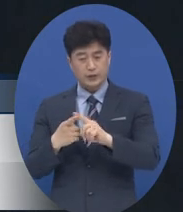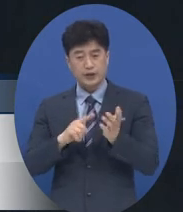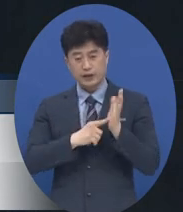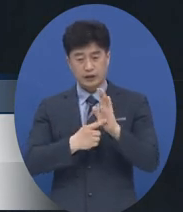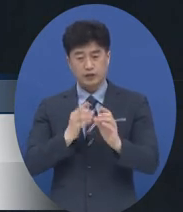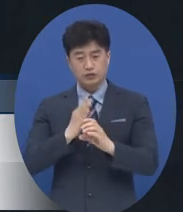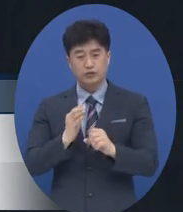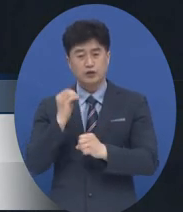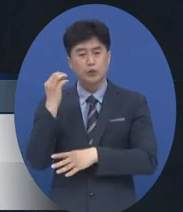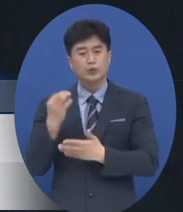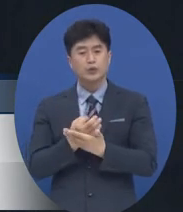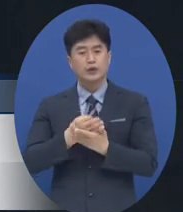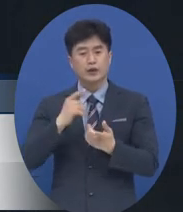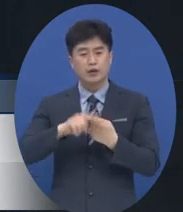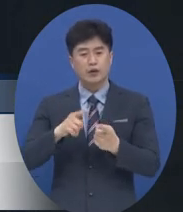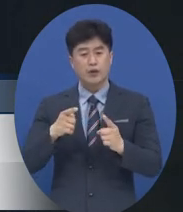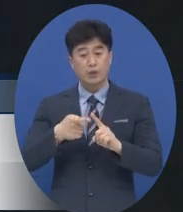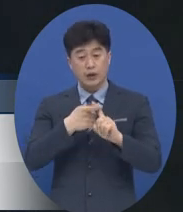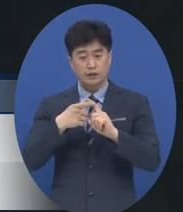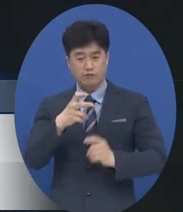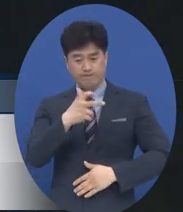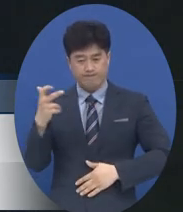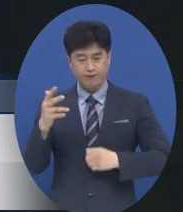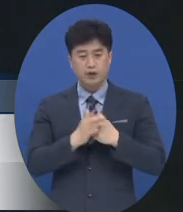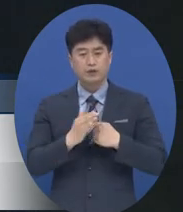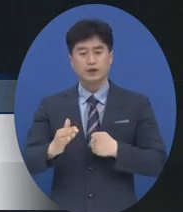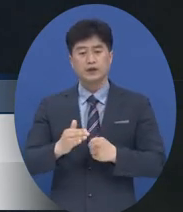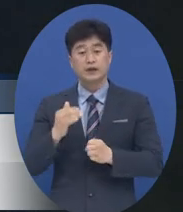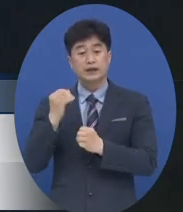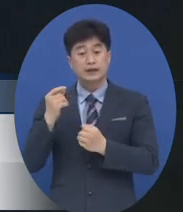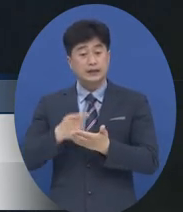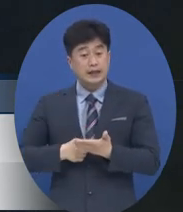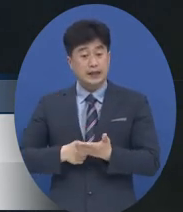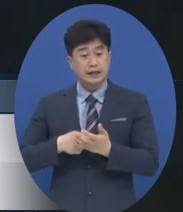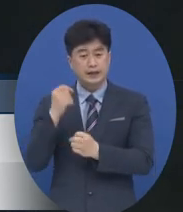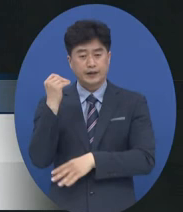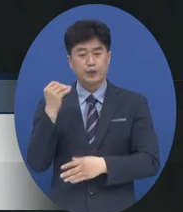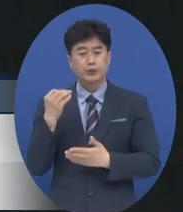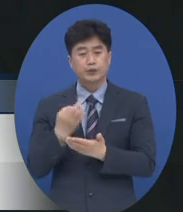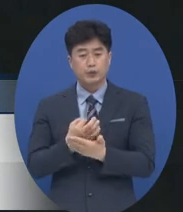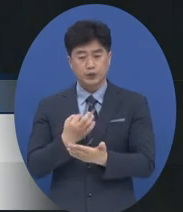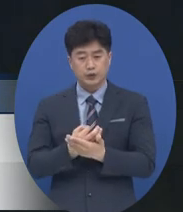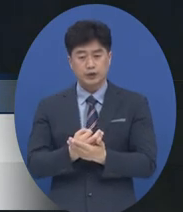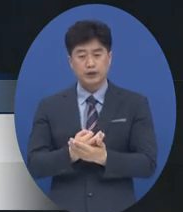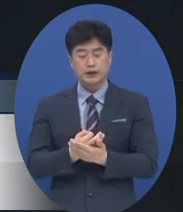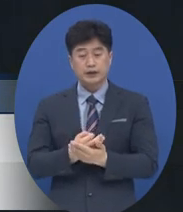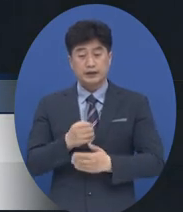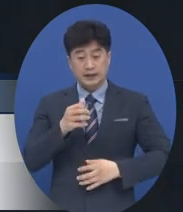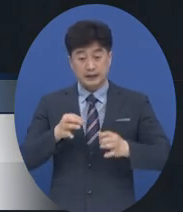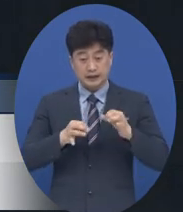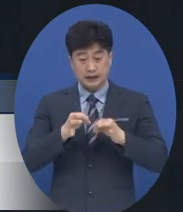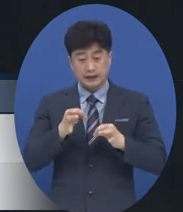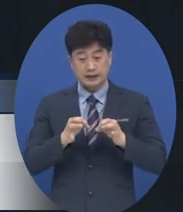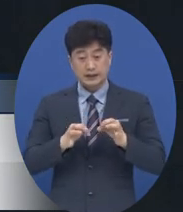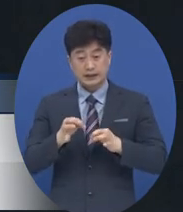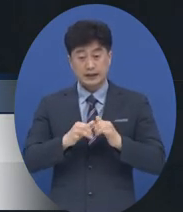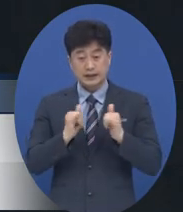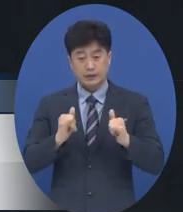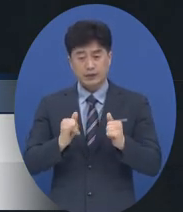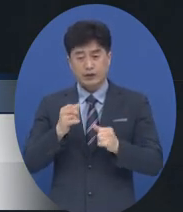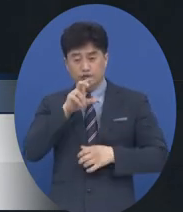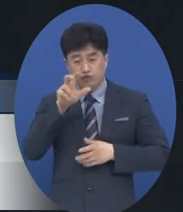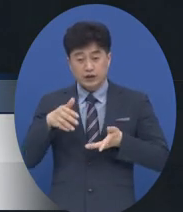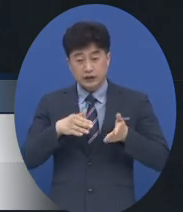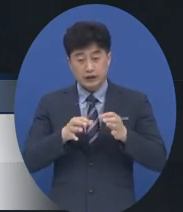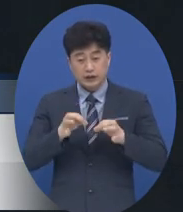부상했습니다. 기본소득에 대한 관심이 커졌기 때문입니다. 재난 기본소득은 자영업자와 골목 상권의 소중한